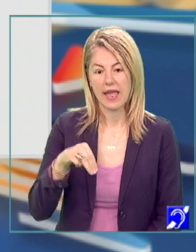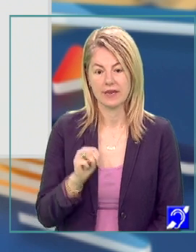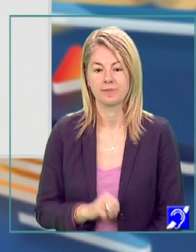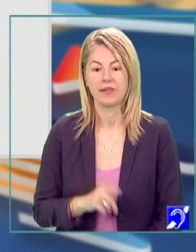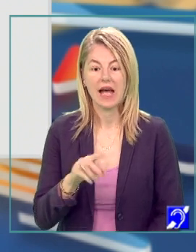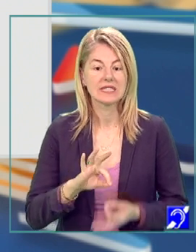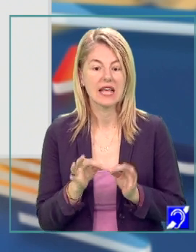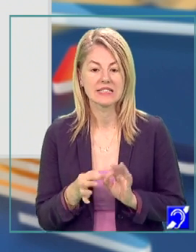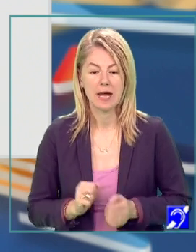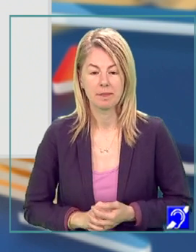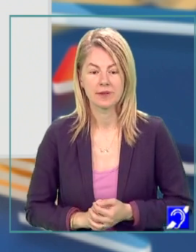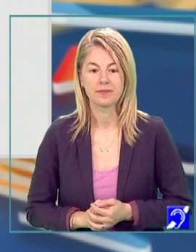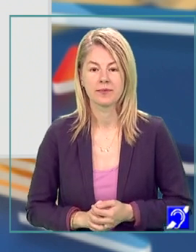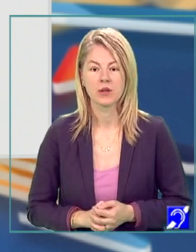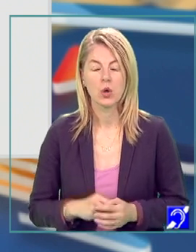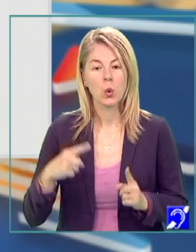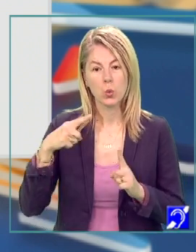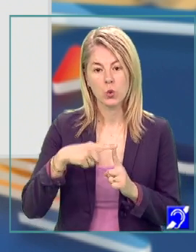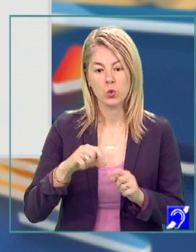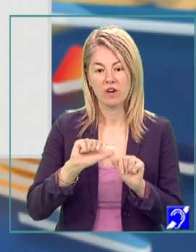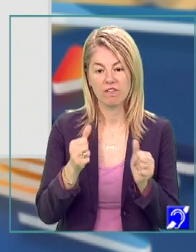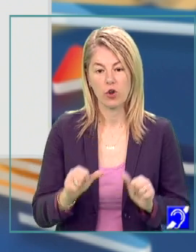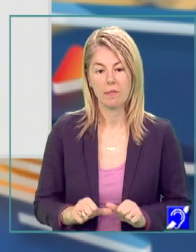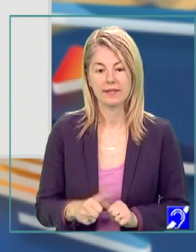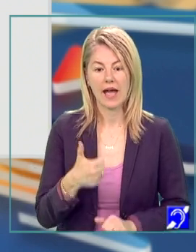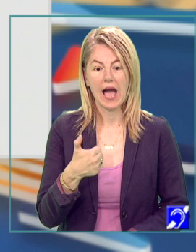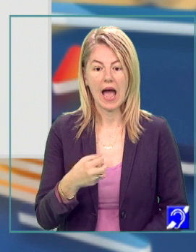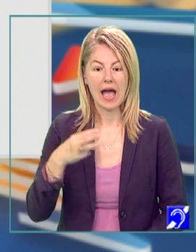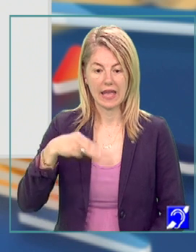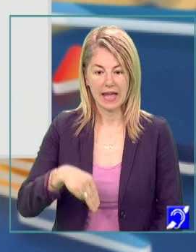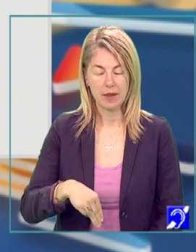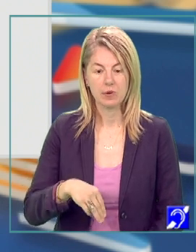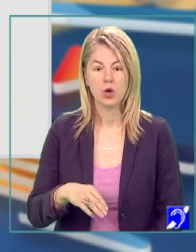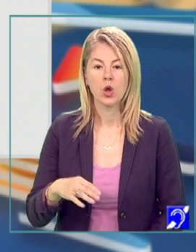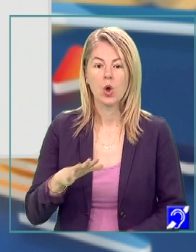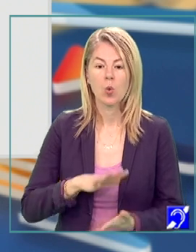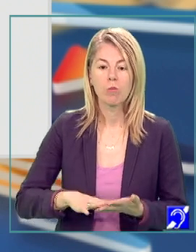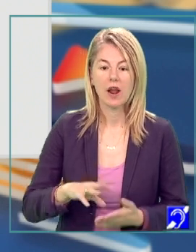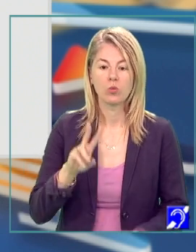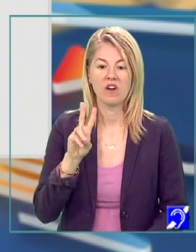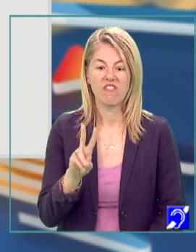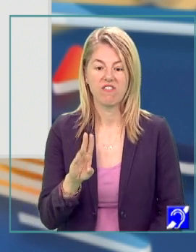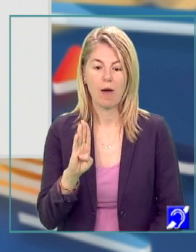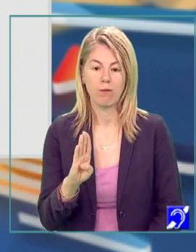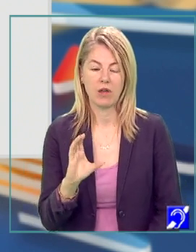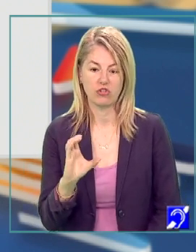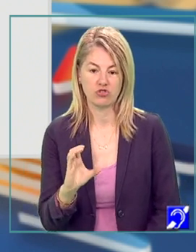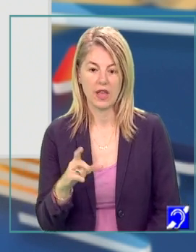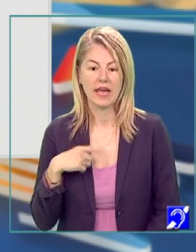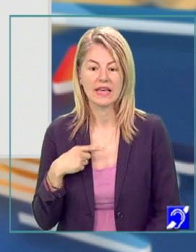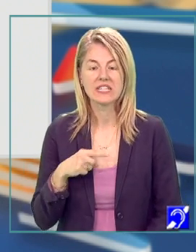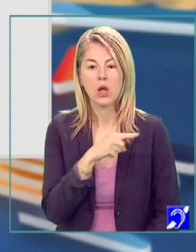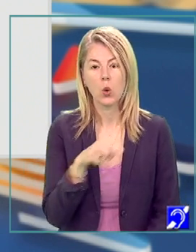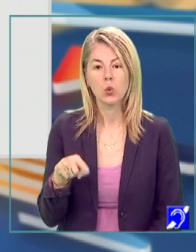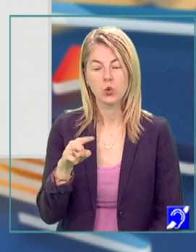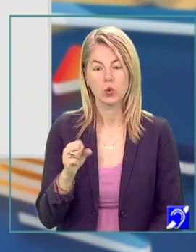Asta înseamnă că unghiul format de AM cu planul VBC este unghiul